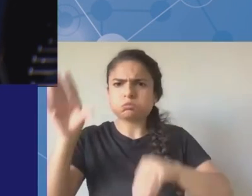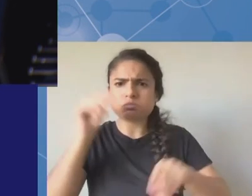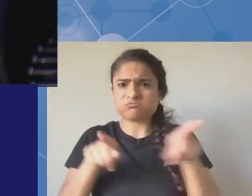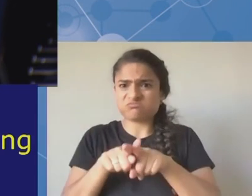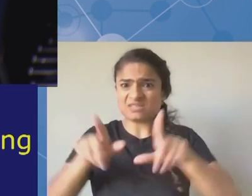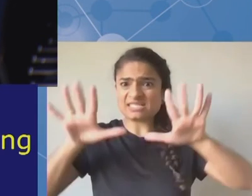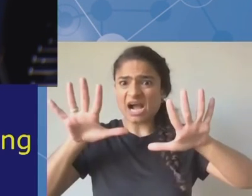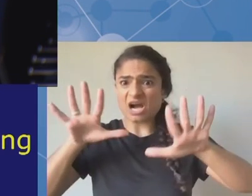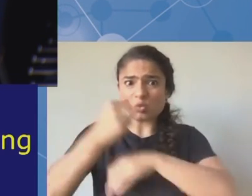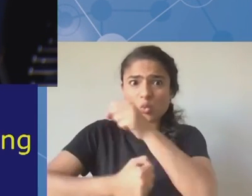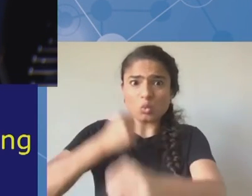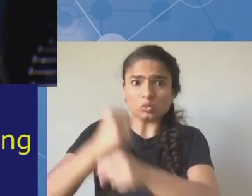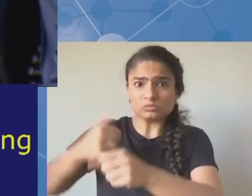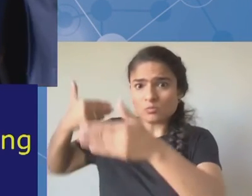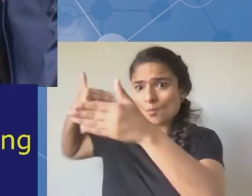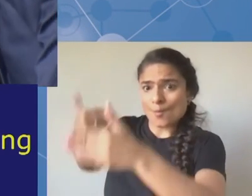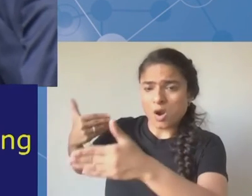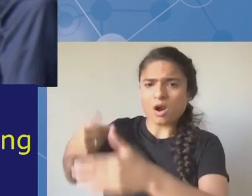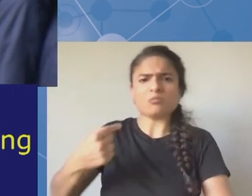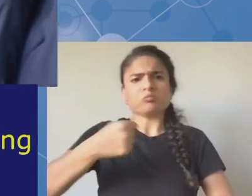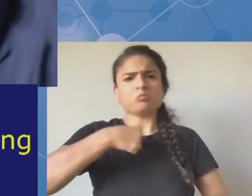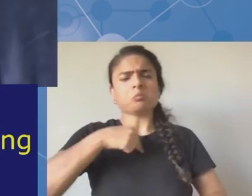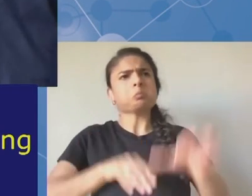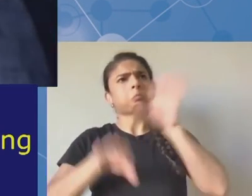искусственного интеллекта. Я научился очень многому.